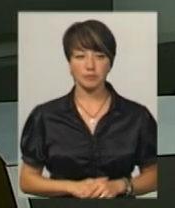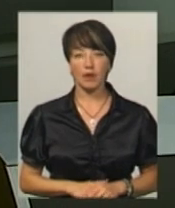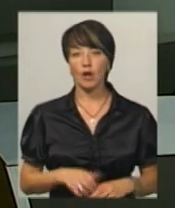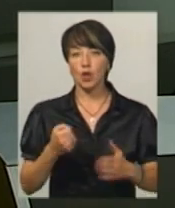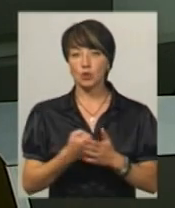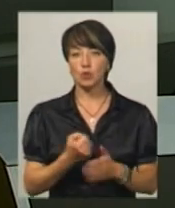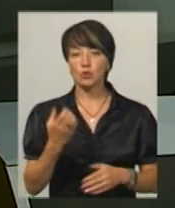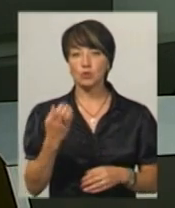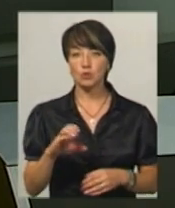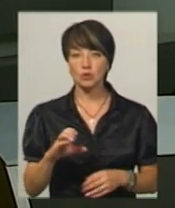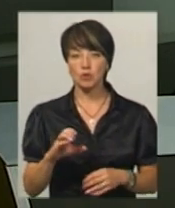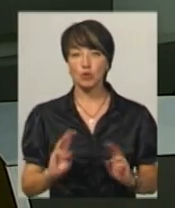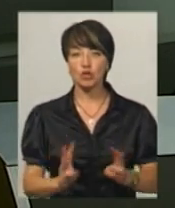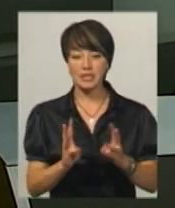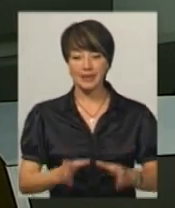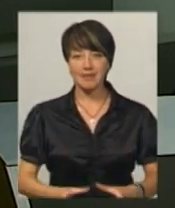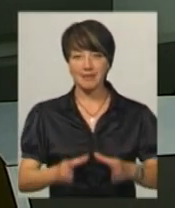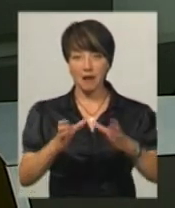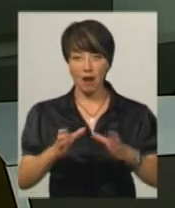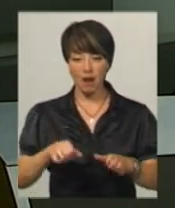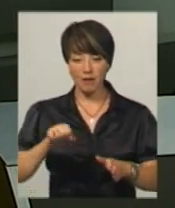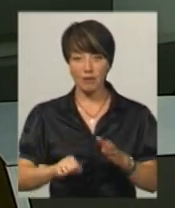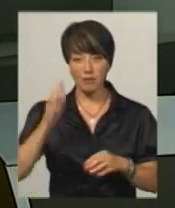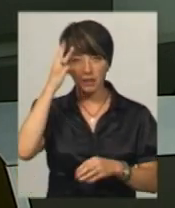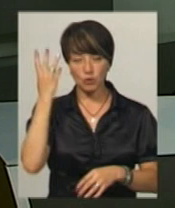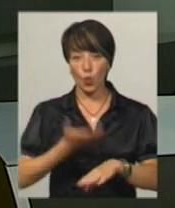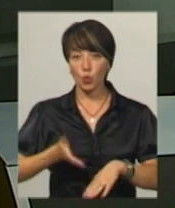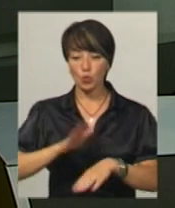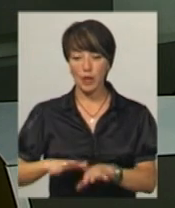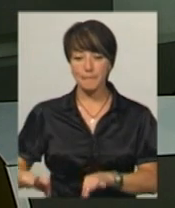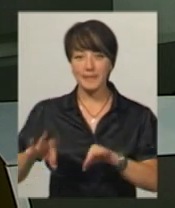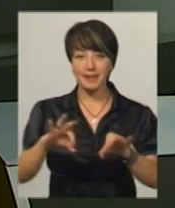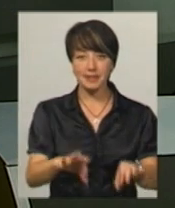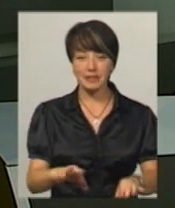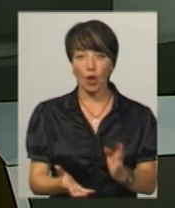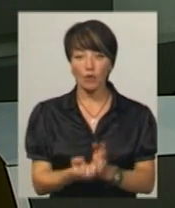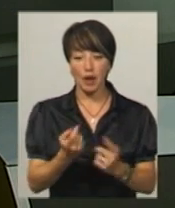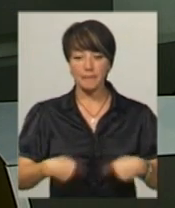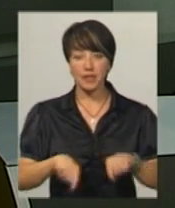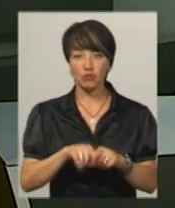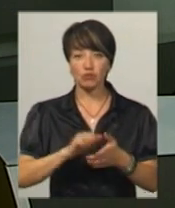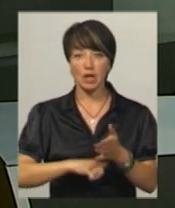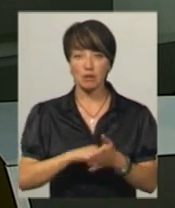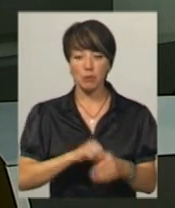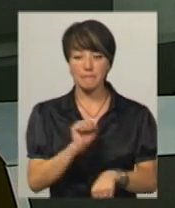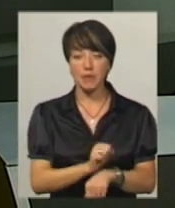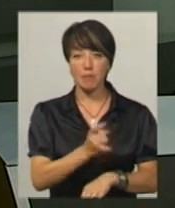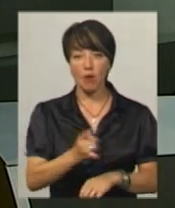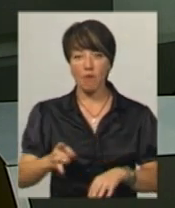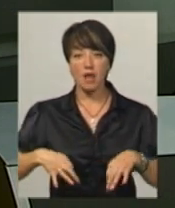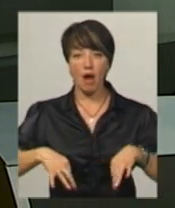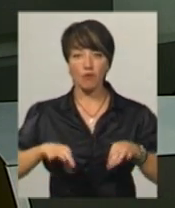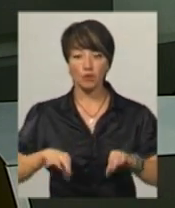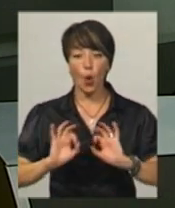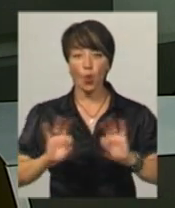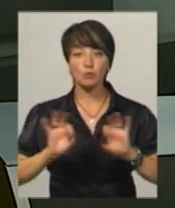До сотні пожежних гідрантів Хмельницького утруднений під'їзд рятувальних підрозділів через припарковані авто. Про це розповів